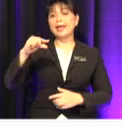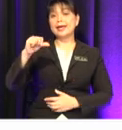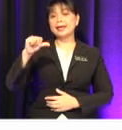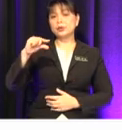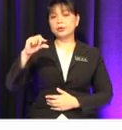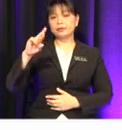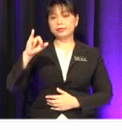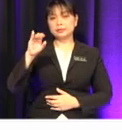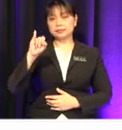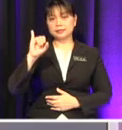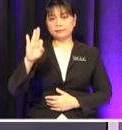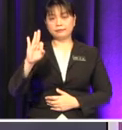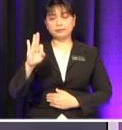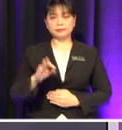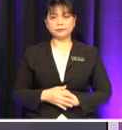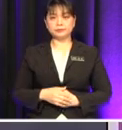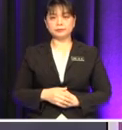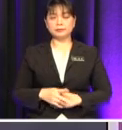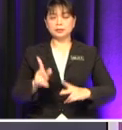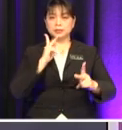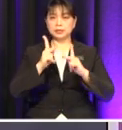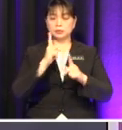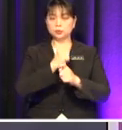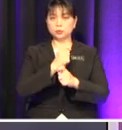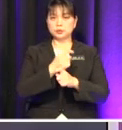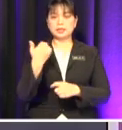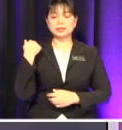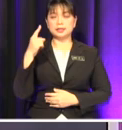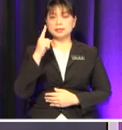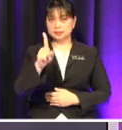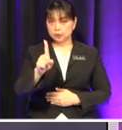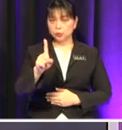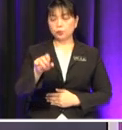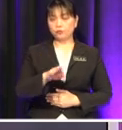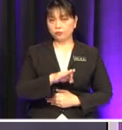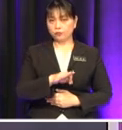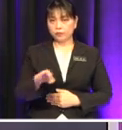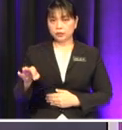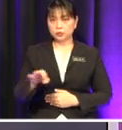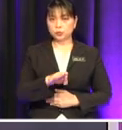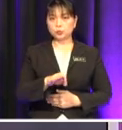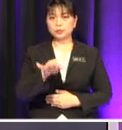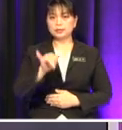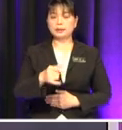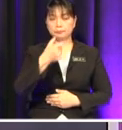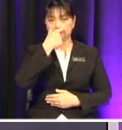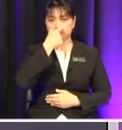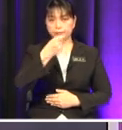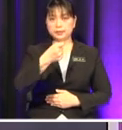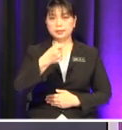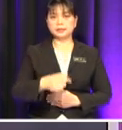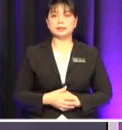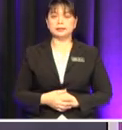kata tugas dia satu faktor semasa yang mempengaruhi perlakuan agresif Oke dia udah beri ke sini